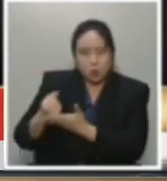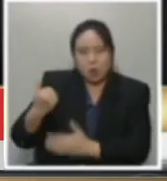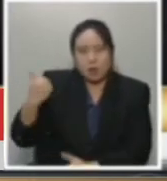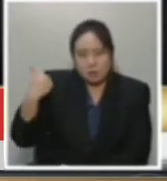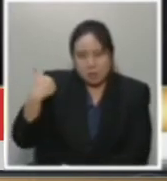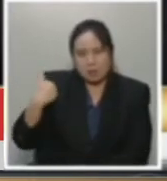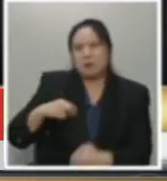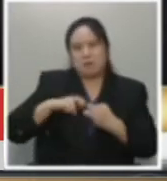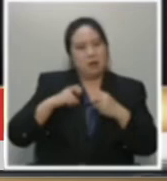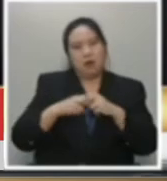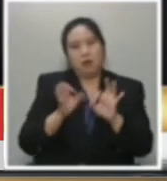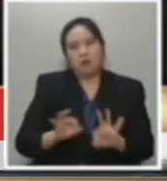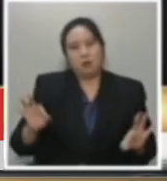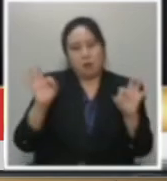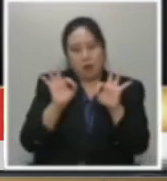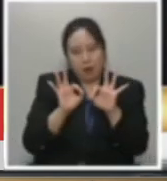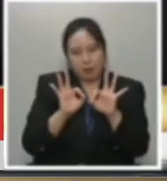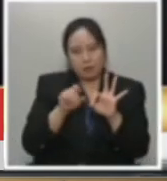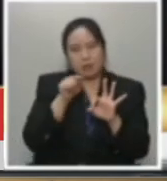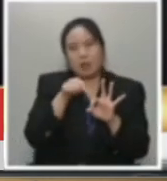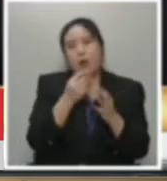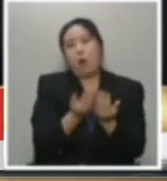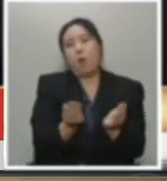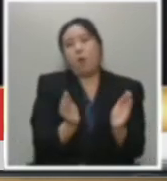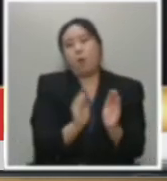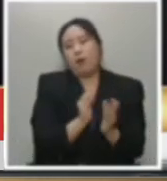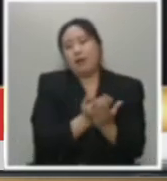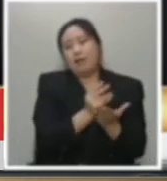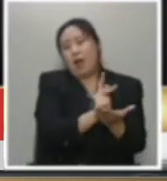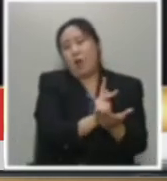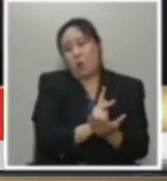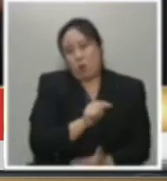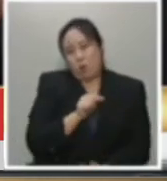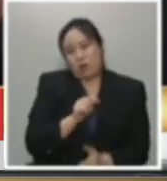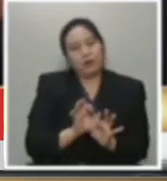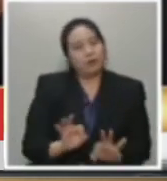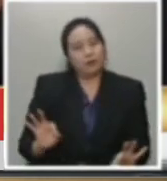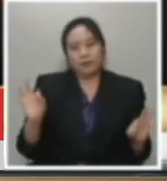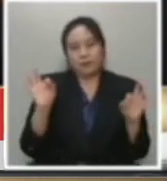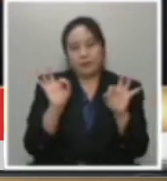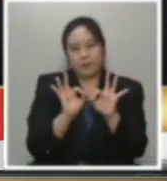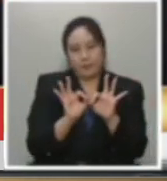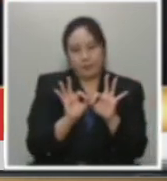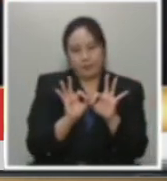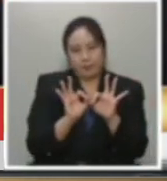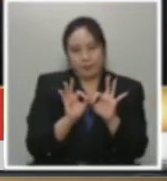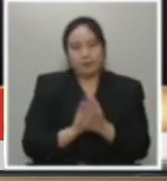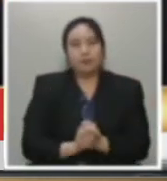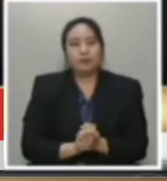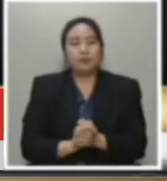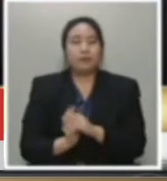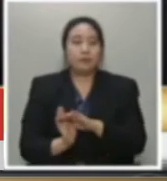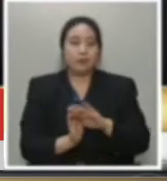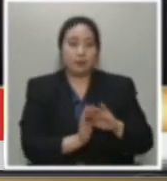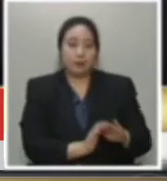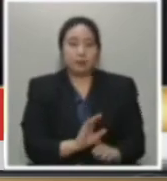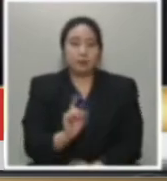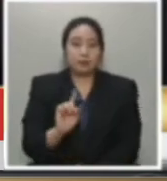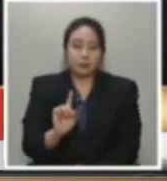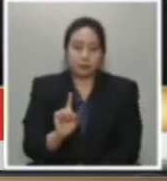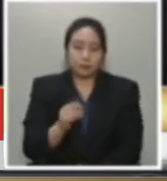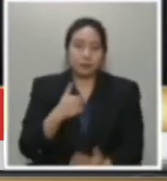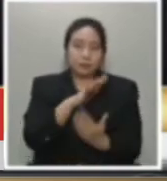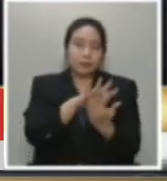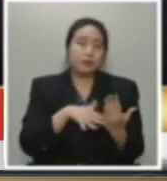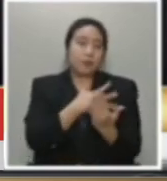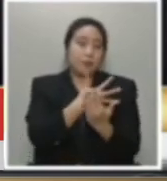โดยเฉพาะหนี้ครัวเรือนค่ะท่านประธานคะแล้วก็อีกเรื่องหนึ่งค่ะเรื่องของยุทธศ